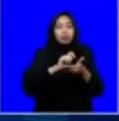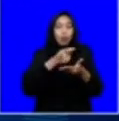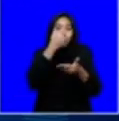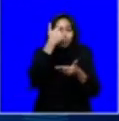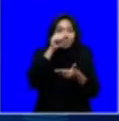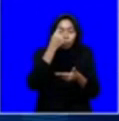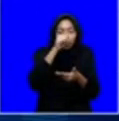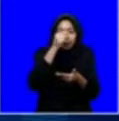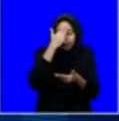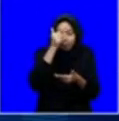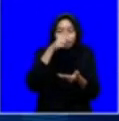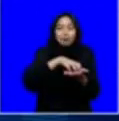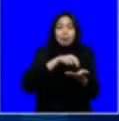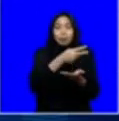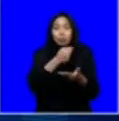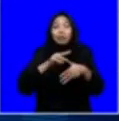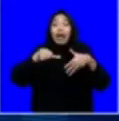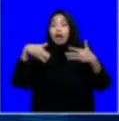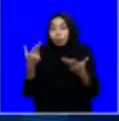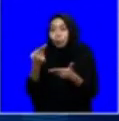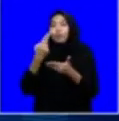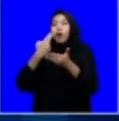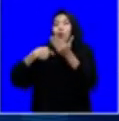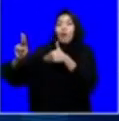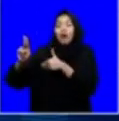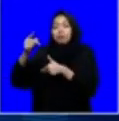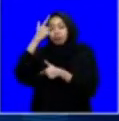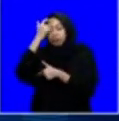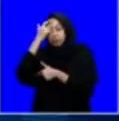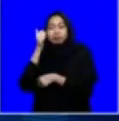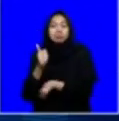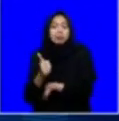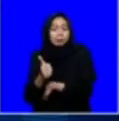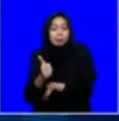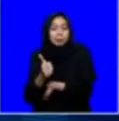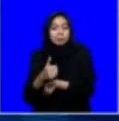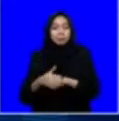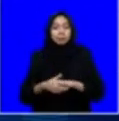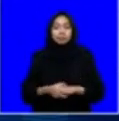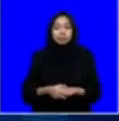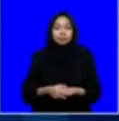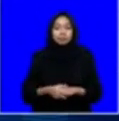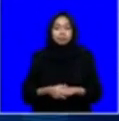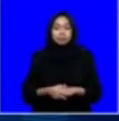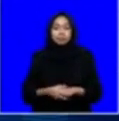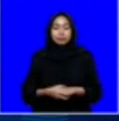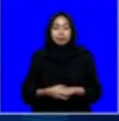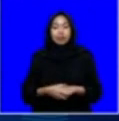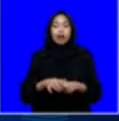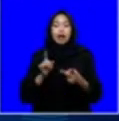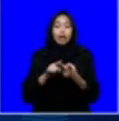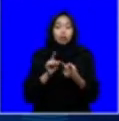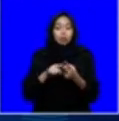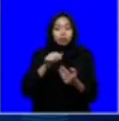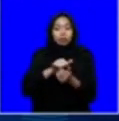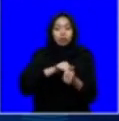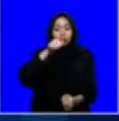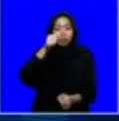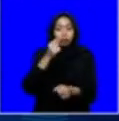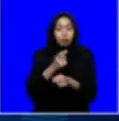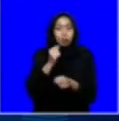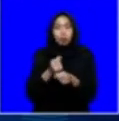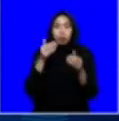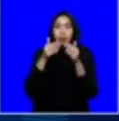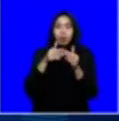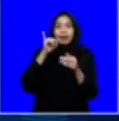program-program micro-credential, ya, seperti subsidi biaya program sertifikasi dalam suatu skill, baik itu IT atau